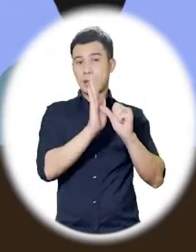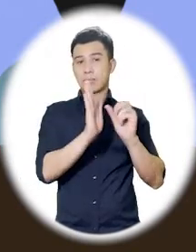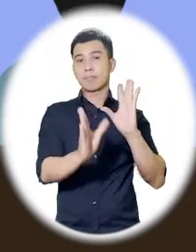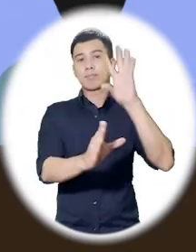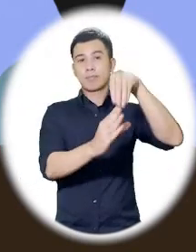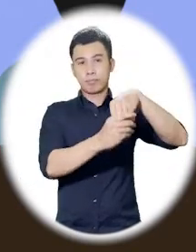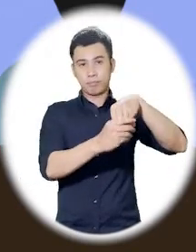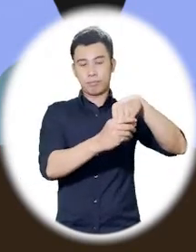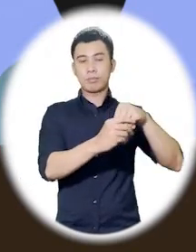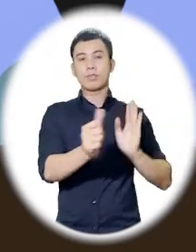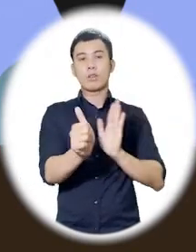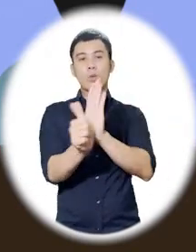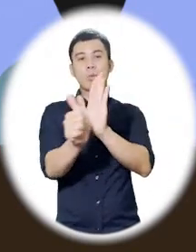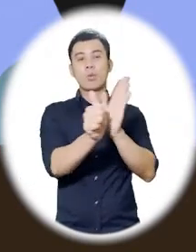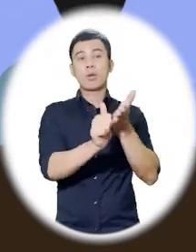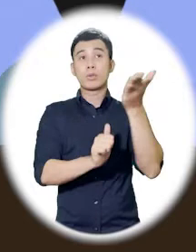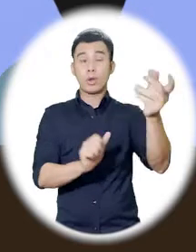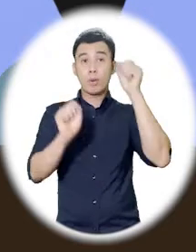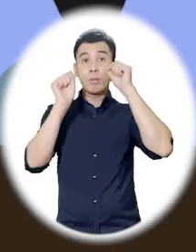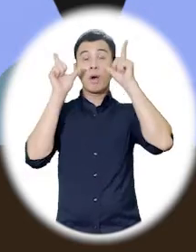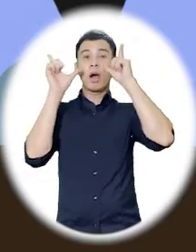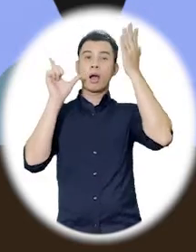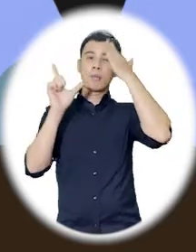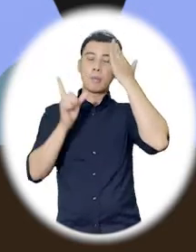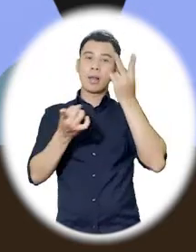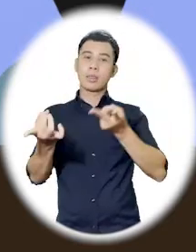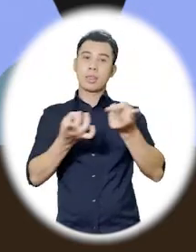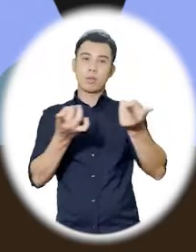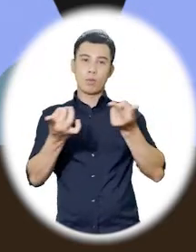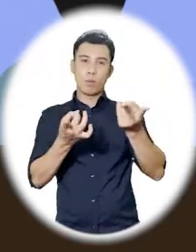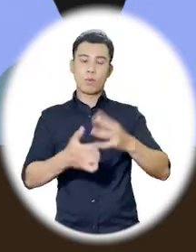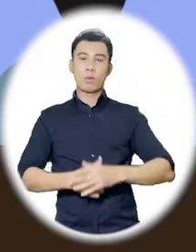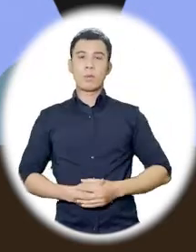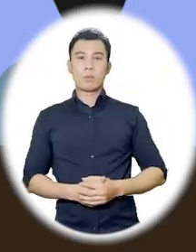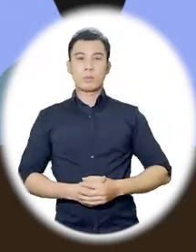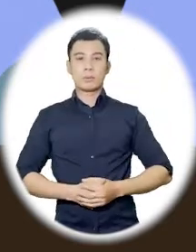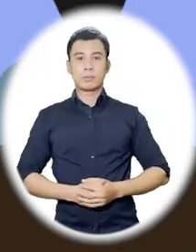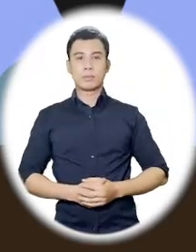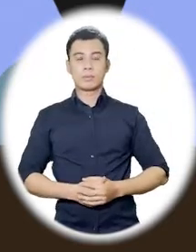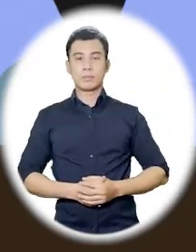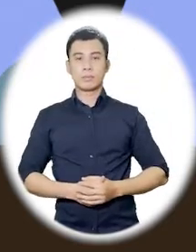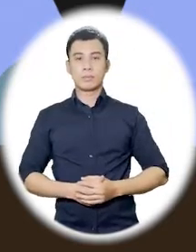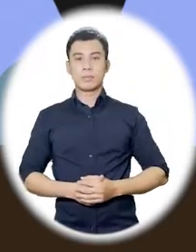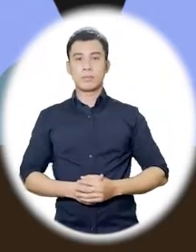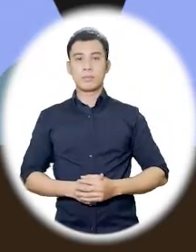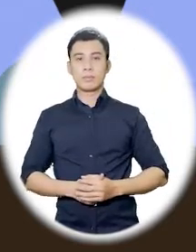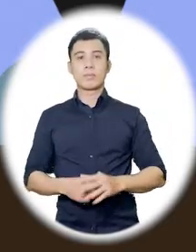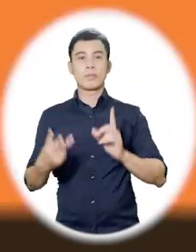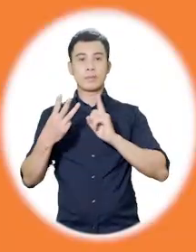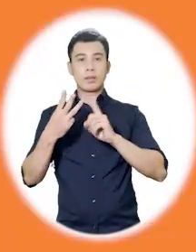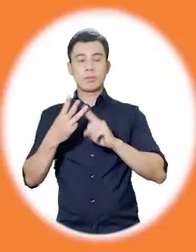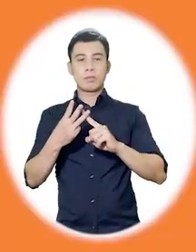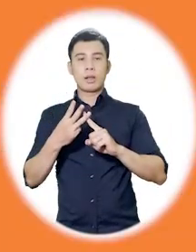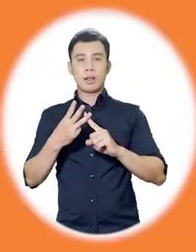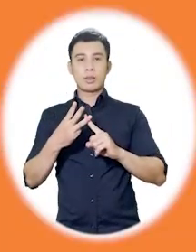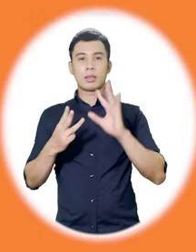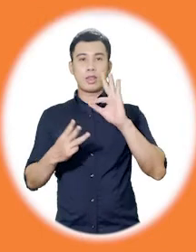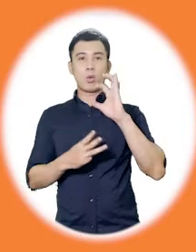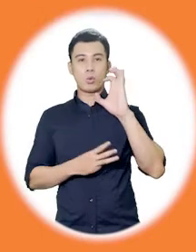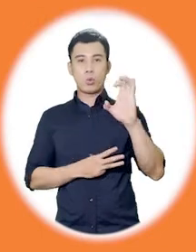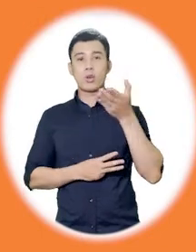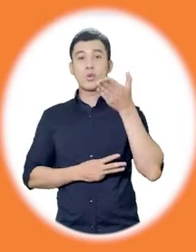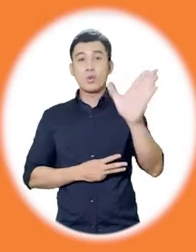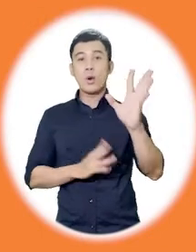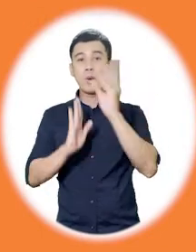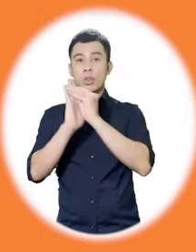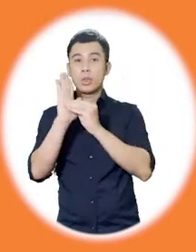các chính sách liên quan và các hoạt động truyền thông giáo dục, để từ đó thúc đẩy hiểu biết chung của các nhà cung cấp dịch vụ thiết yếu. 3. Xây